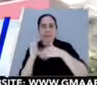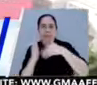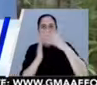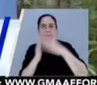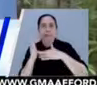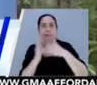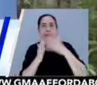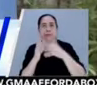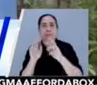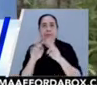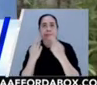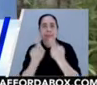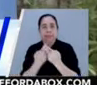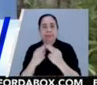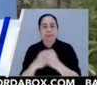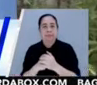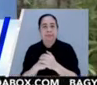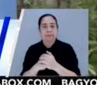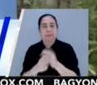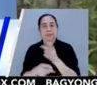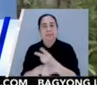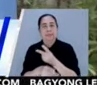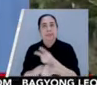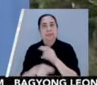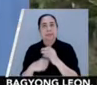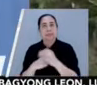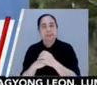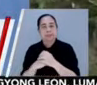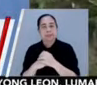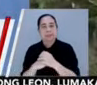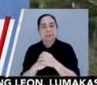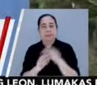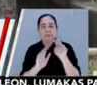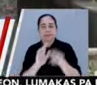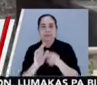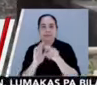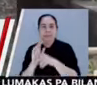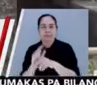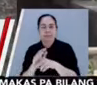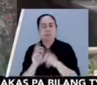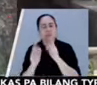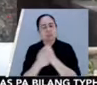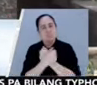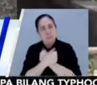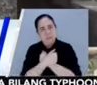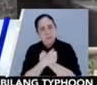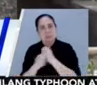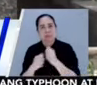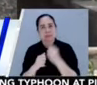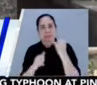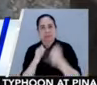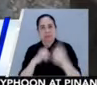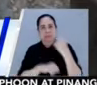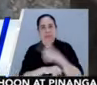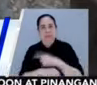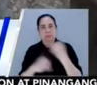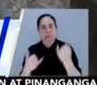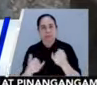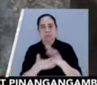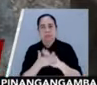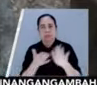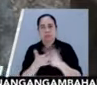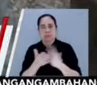kaanak maalagaan ko ma'am yung mga libingan Ma'am nila na mahal na mahal ko sila ma'am kasi ngayon eh maglilinis dito